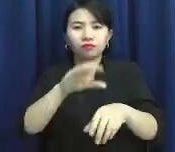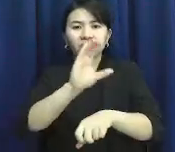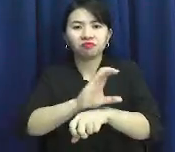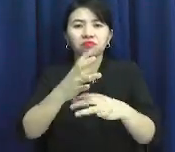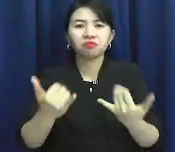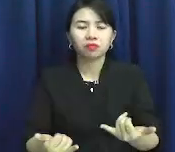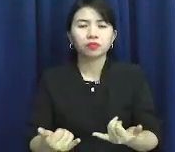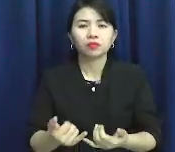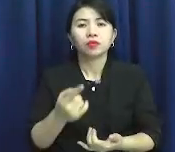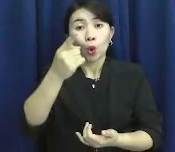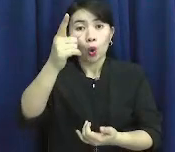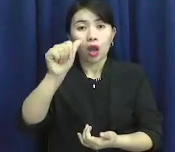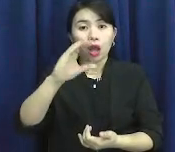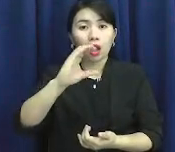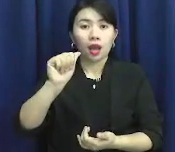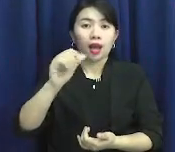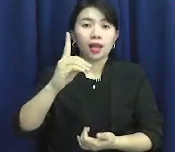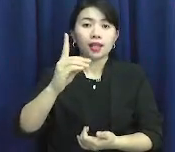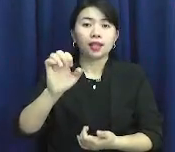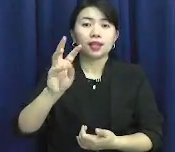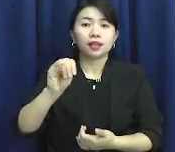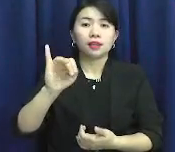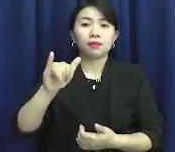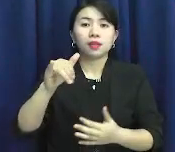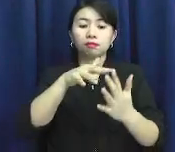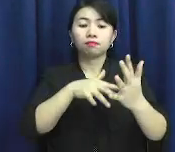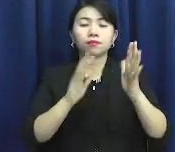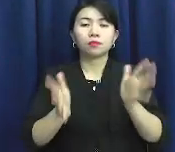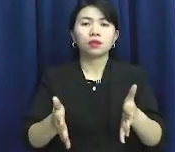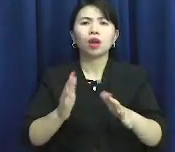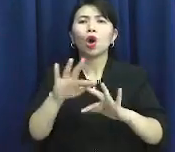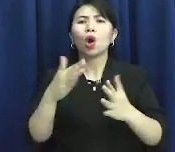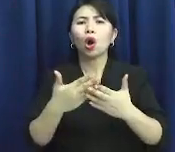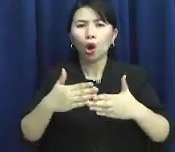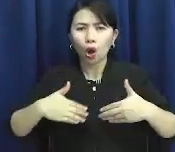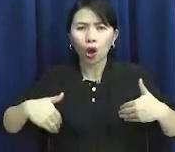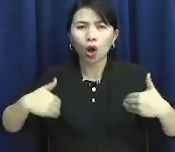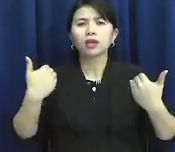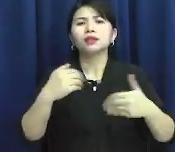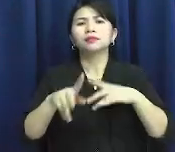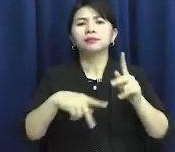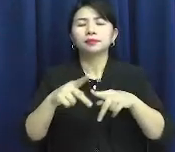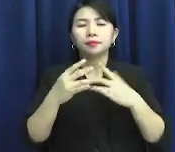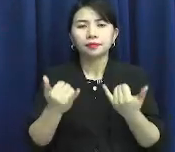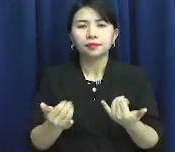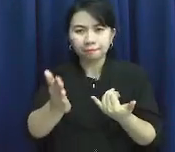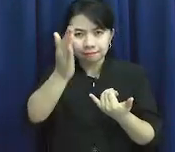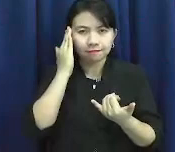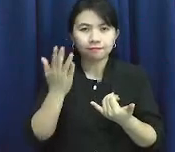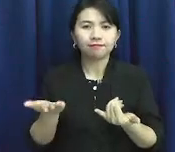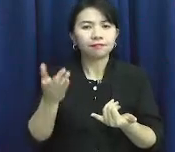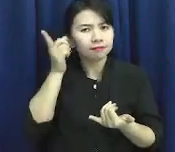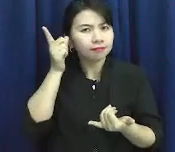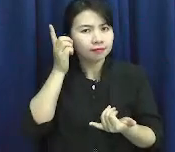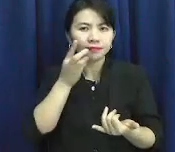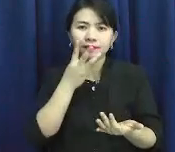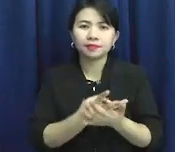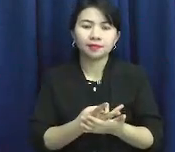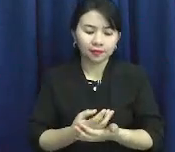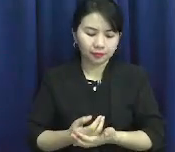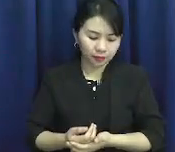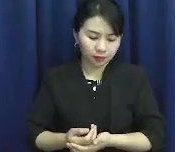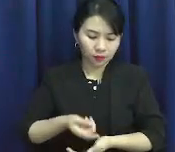labas. Lahat tayo, lahat, team focus, team preparation, makinig kayo ng maigi young people. You see?